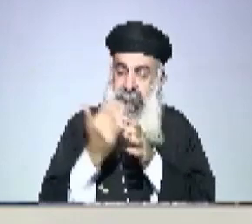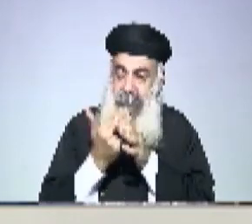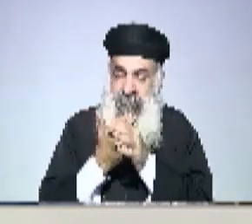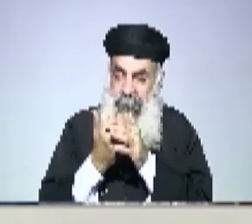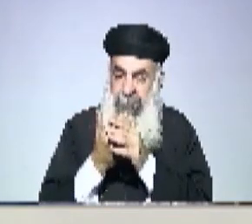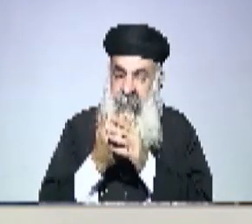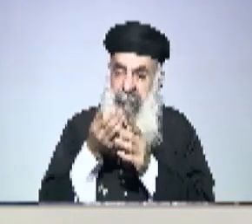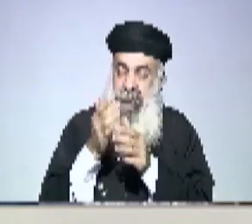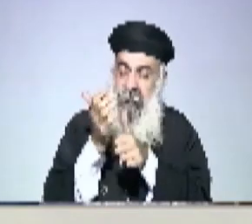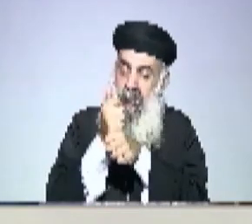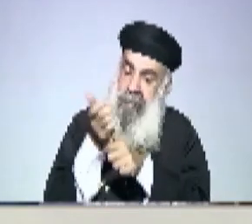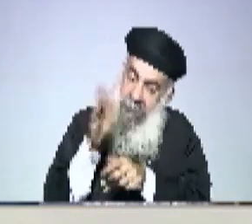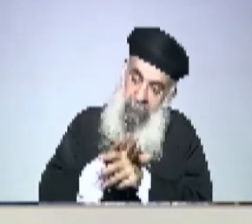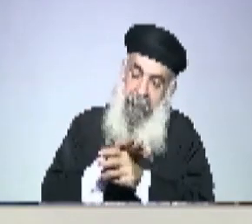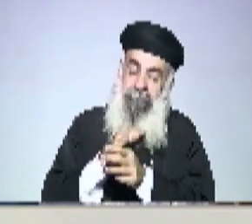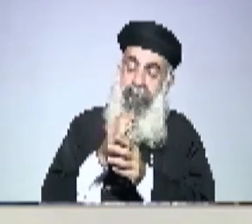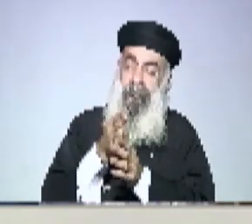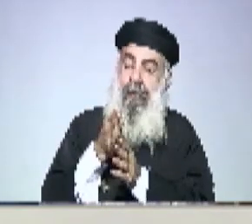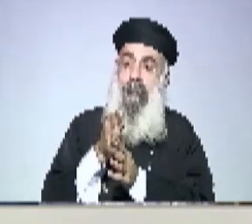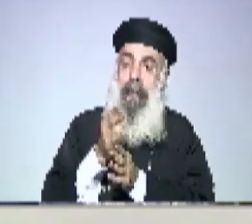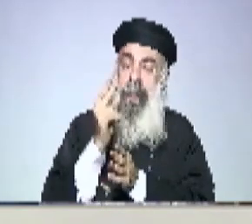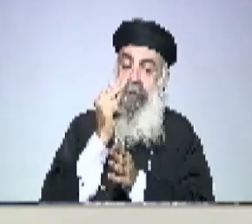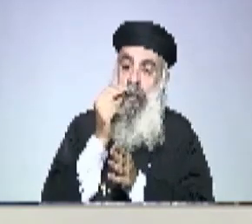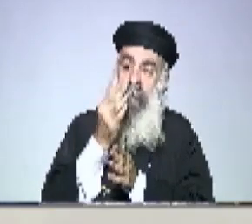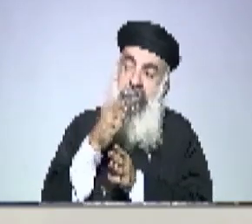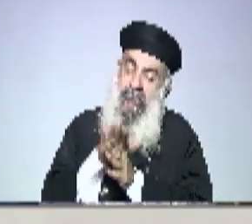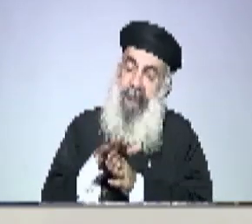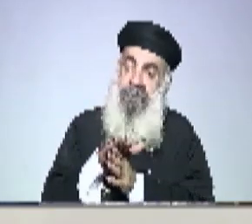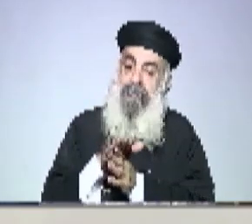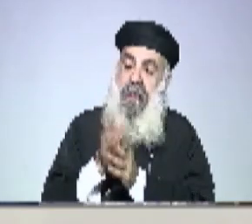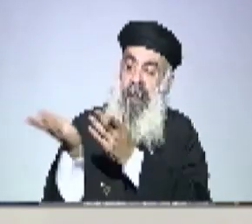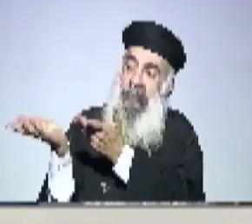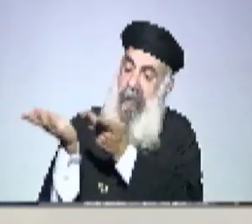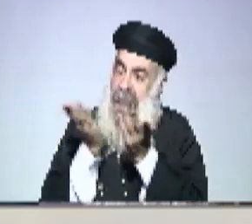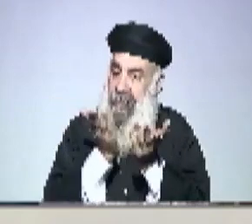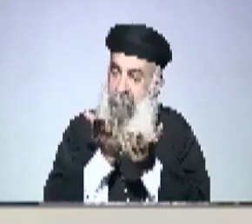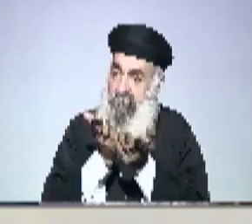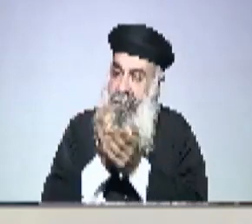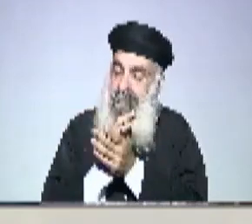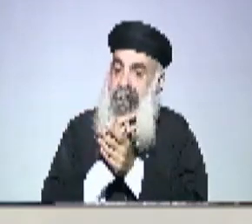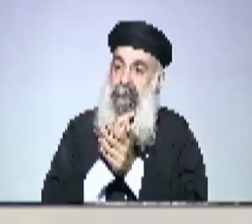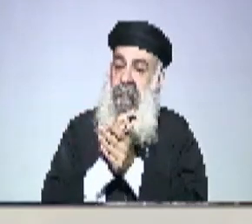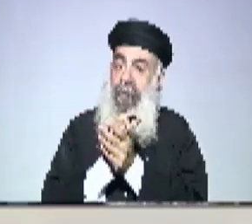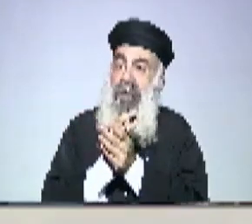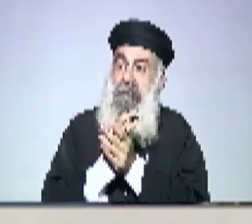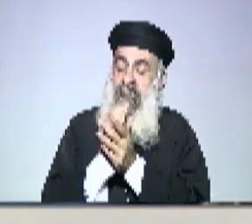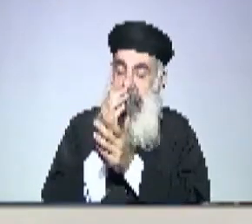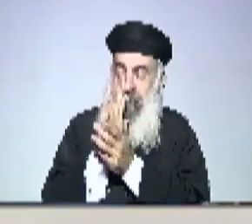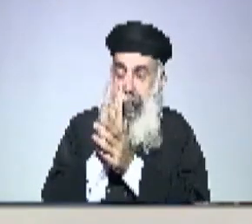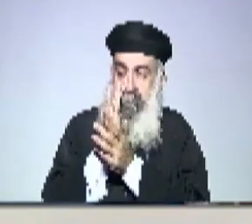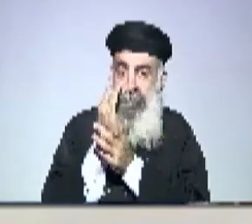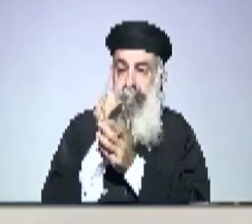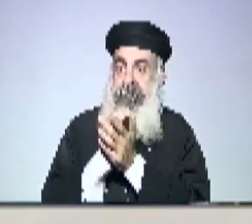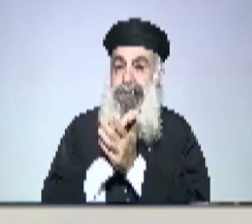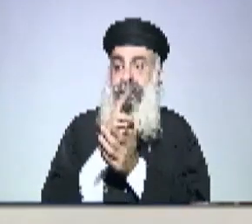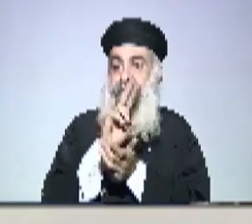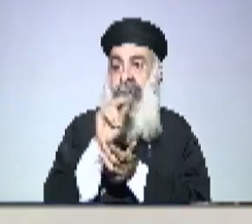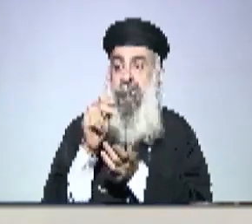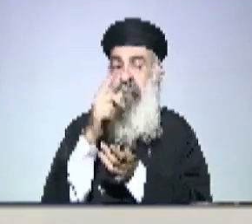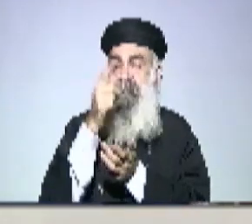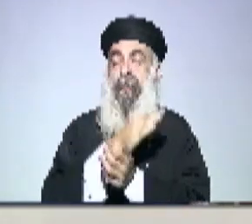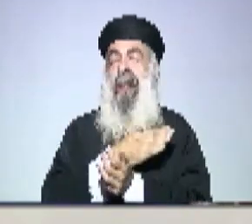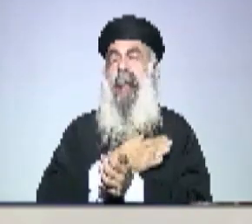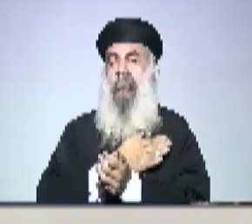الارمله واليتيم والغريب والضيف طبعا كاننا بنست